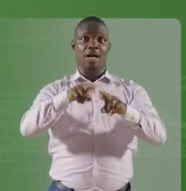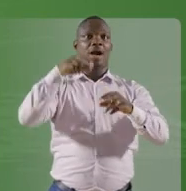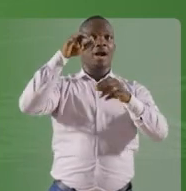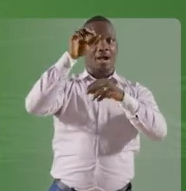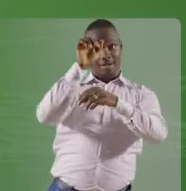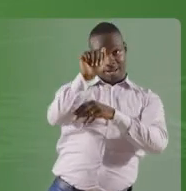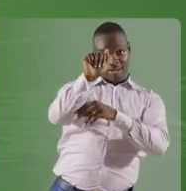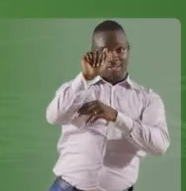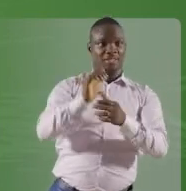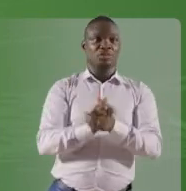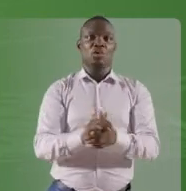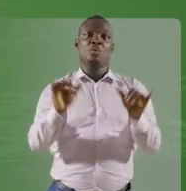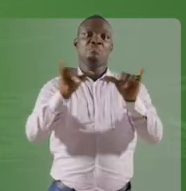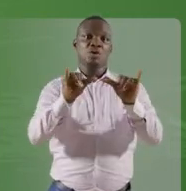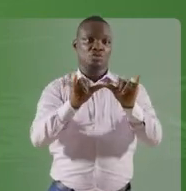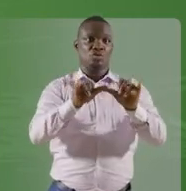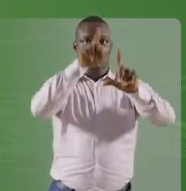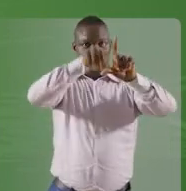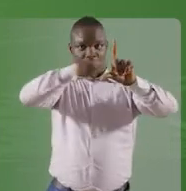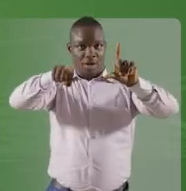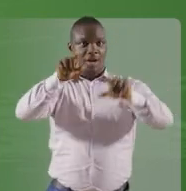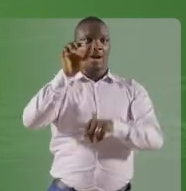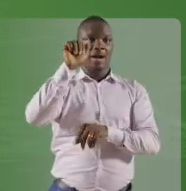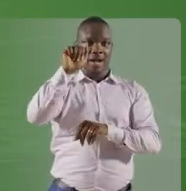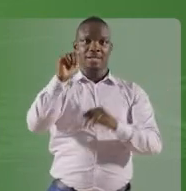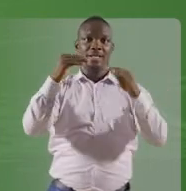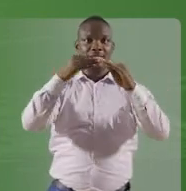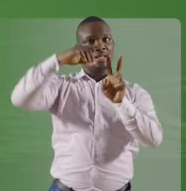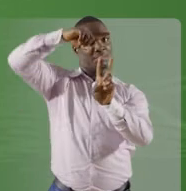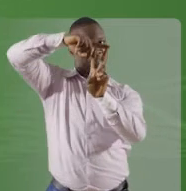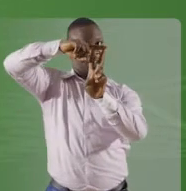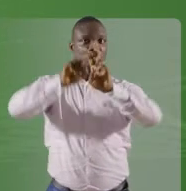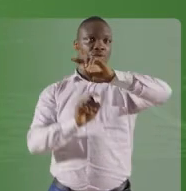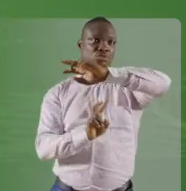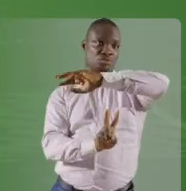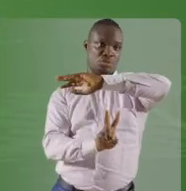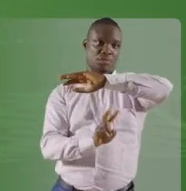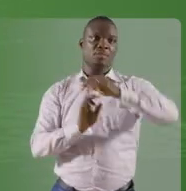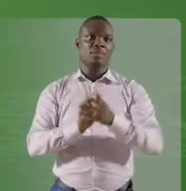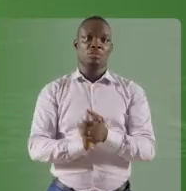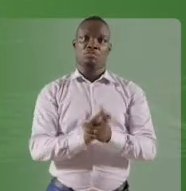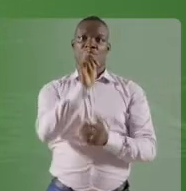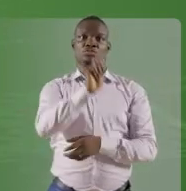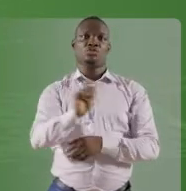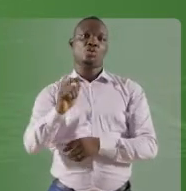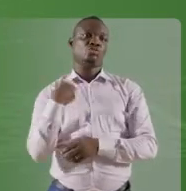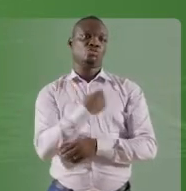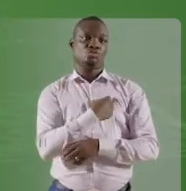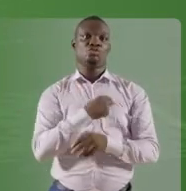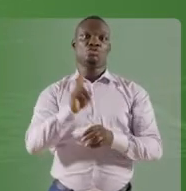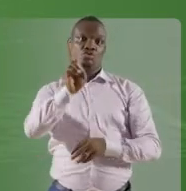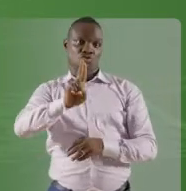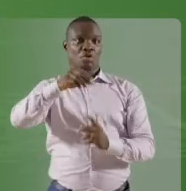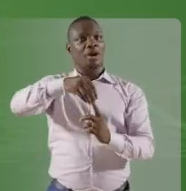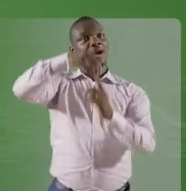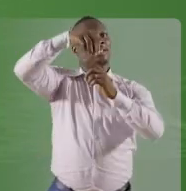alors mesure de l'angle en A va être égale à pi sur 2. Donc, nous utilisons les caractérisations de